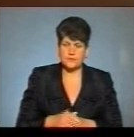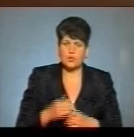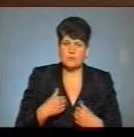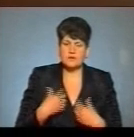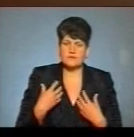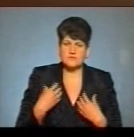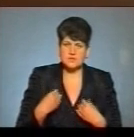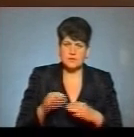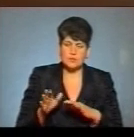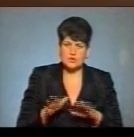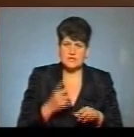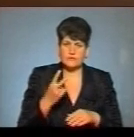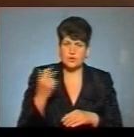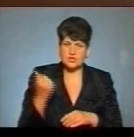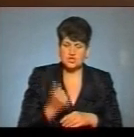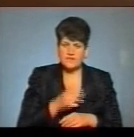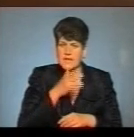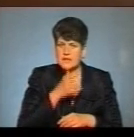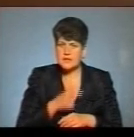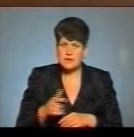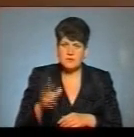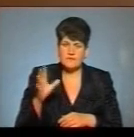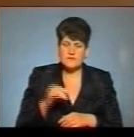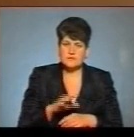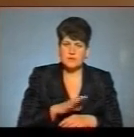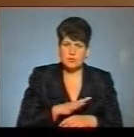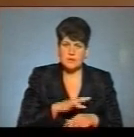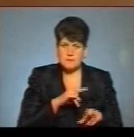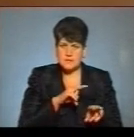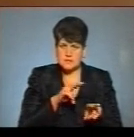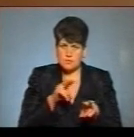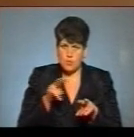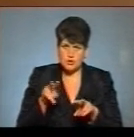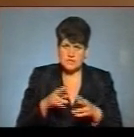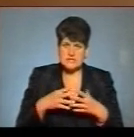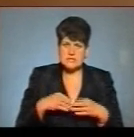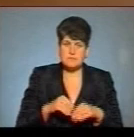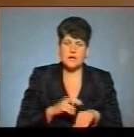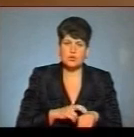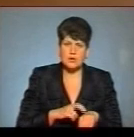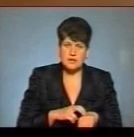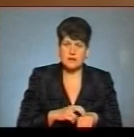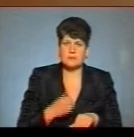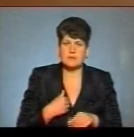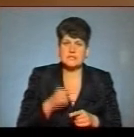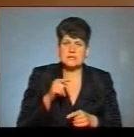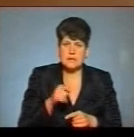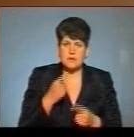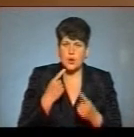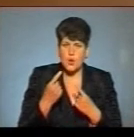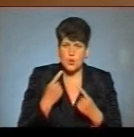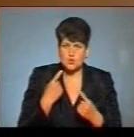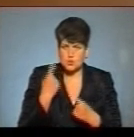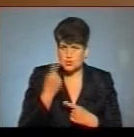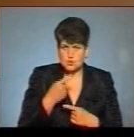пройшли двотижневий термін. От всі вони були під спостереженням сімейного лікаря. Ми з ними особисто